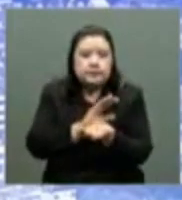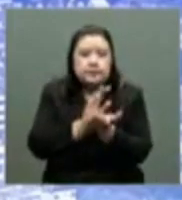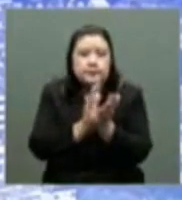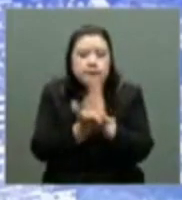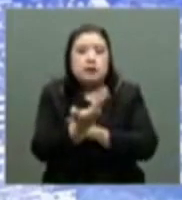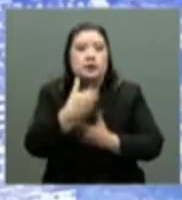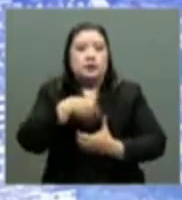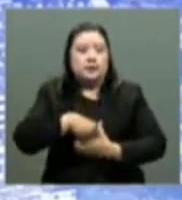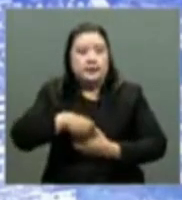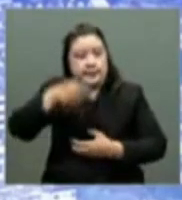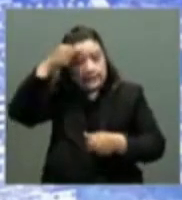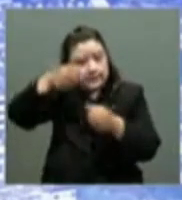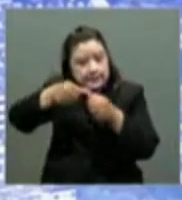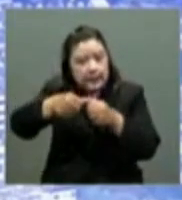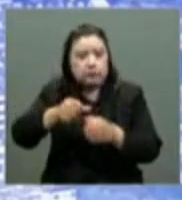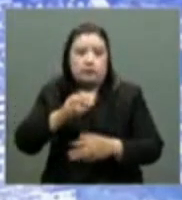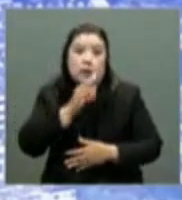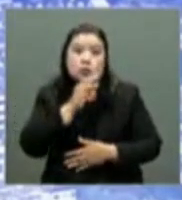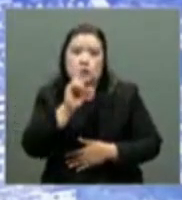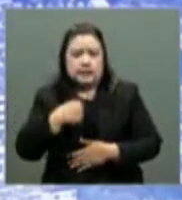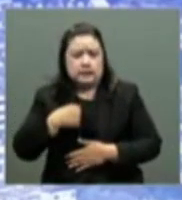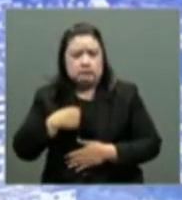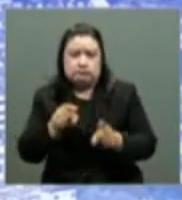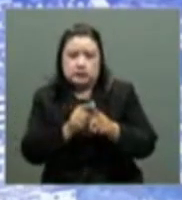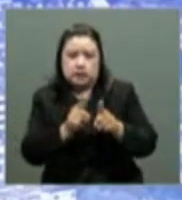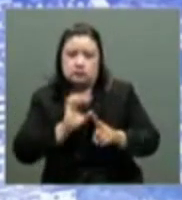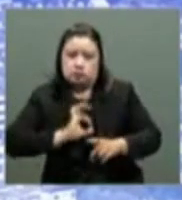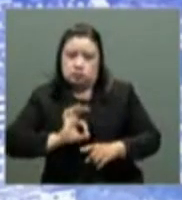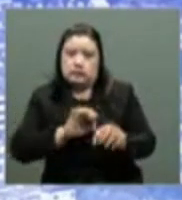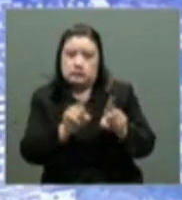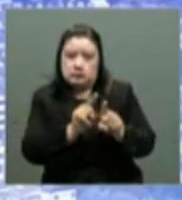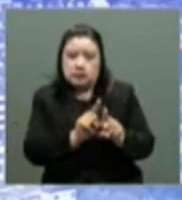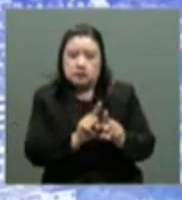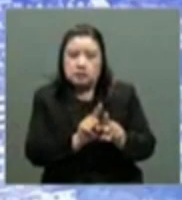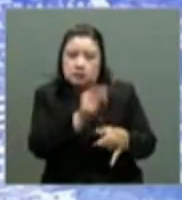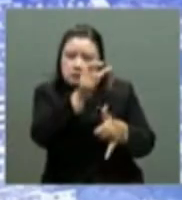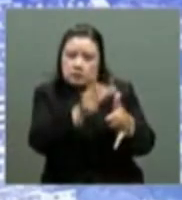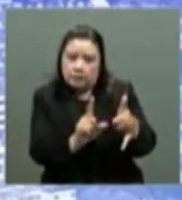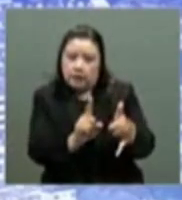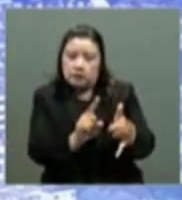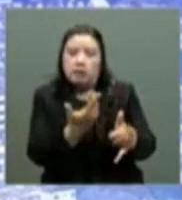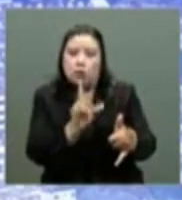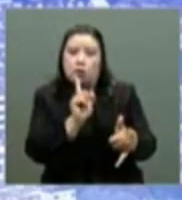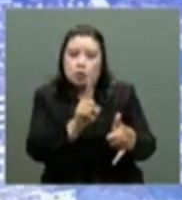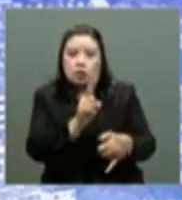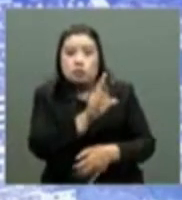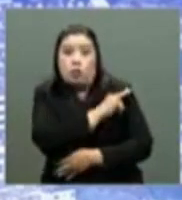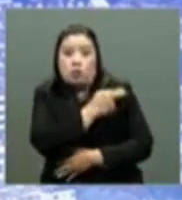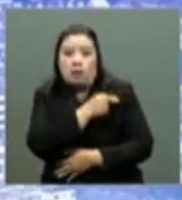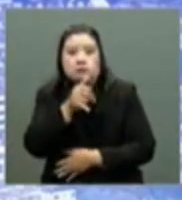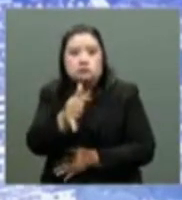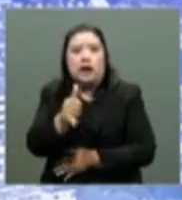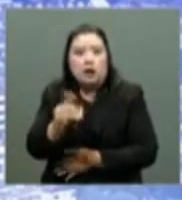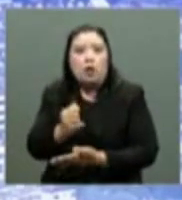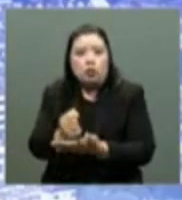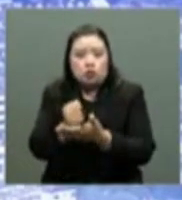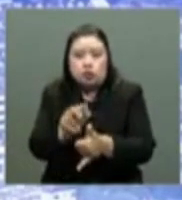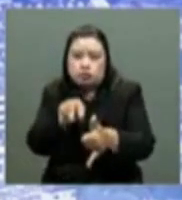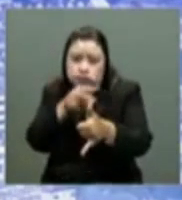ไว้แล้วถ้ามีอาการต่างๆที่ใกล้เคียงกันรีบไปพบแพทย์เพื่อที่จะได้ให้การรักษาได้ผลโดยเร็วน